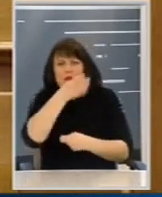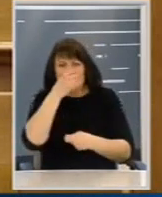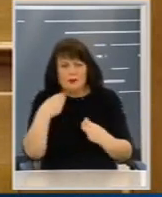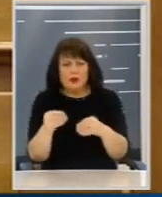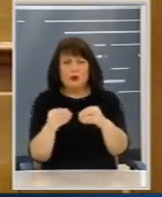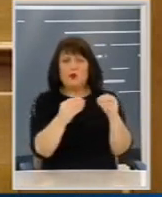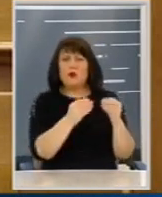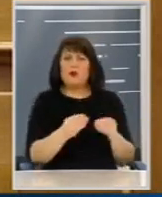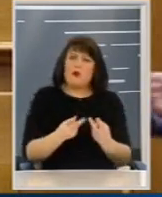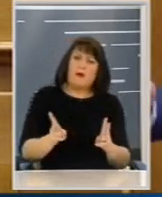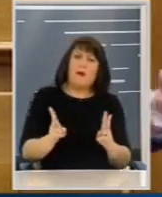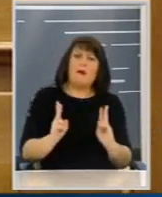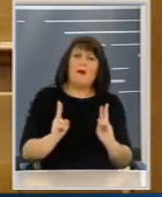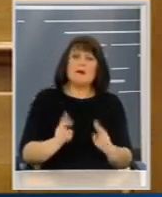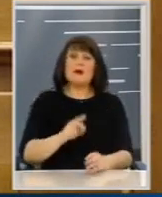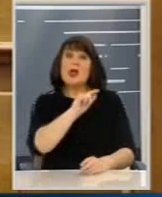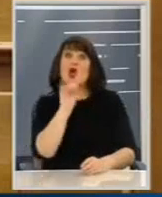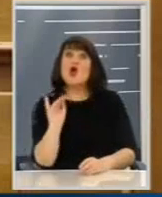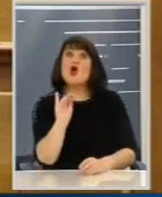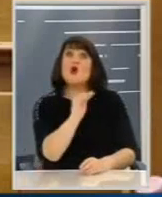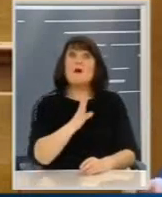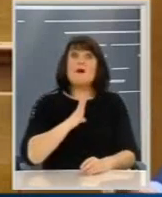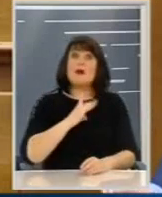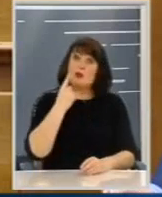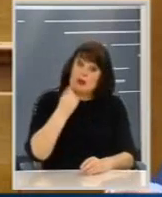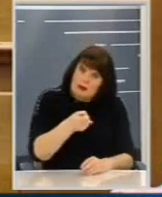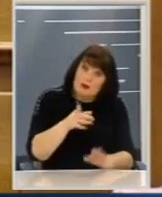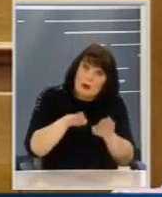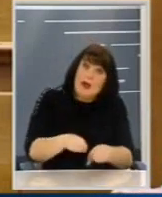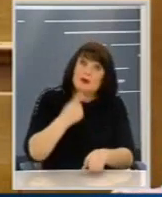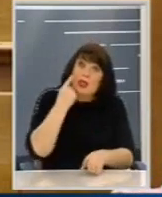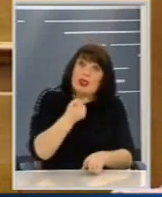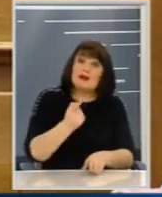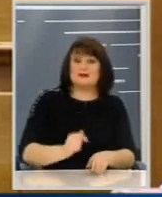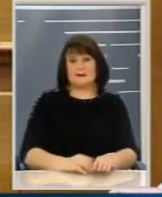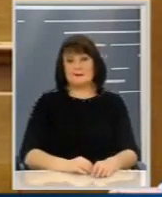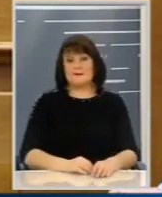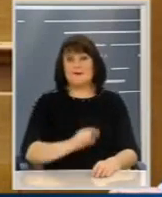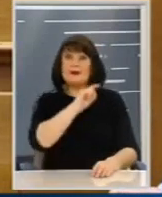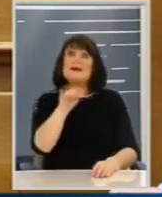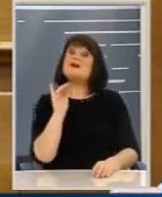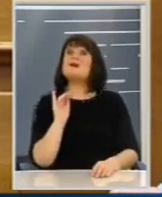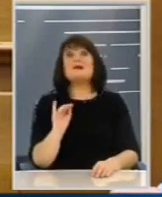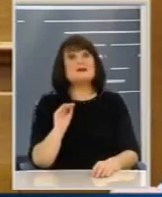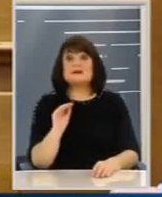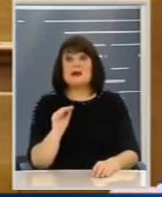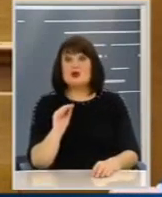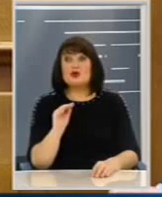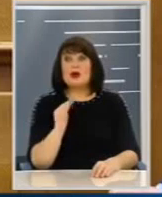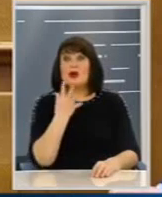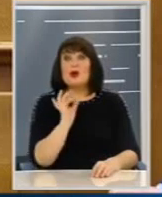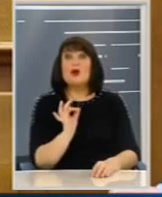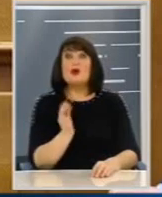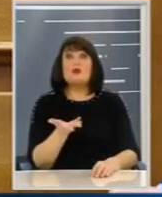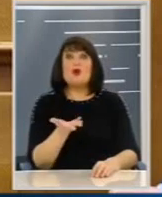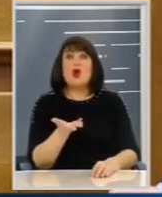Εξαρχείων. Ρωτήστε τους κατοίκους της περιοχής να σας το βεβαιώσω. Σας ρωτάω λοιπόν, γιατί ανάλογη